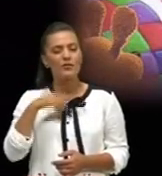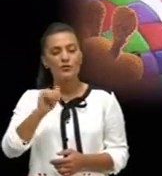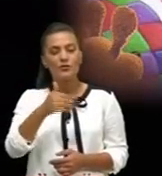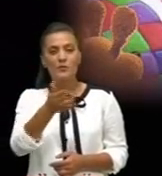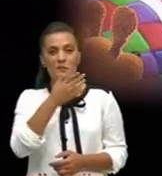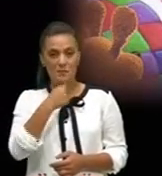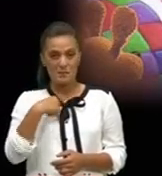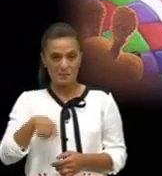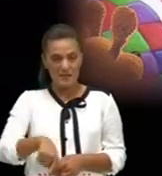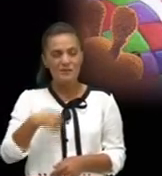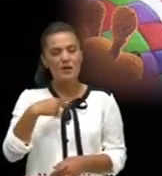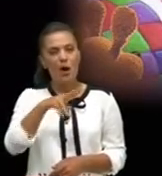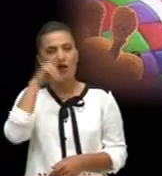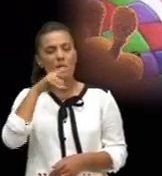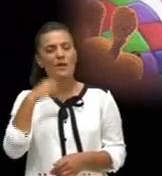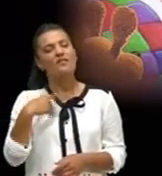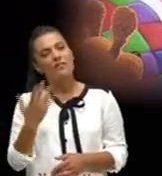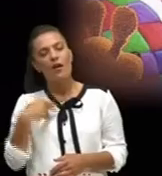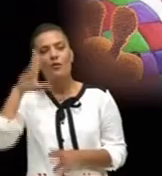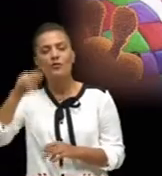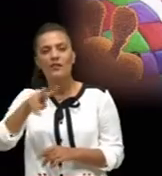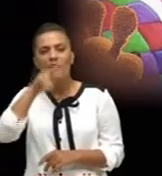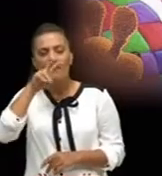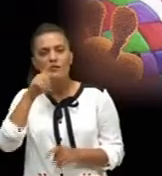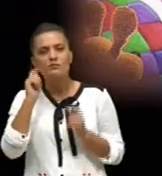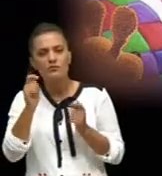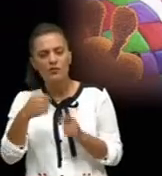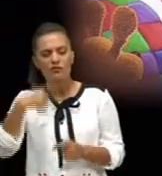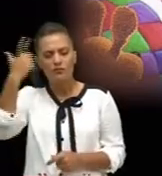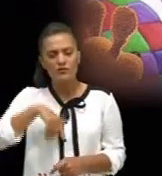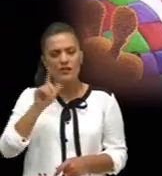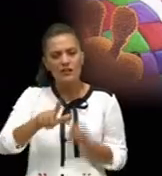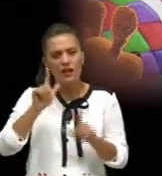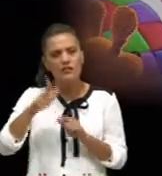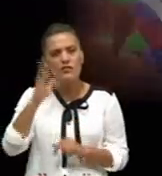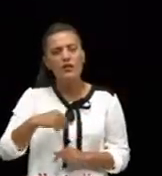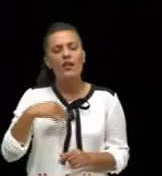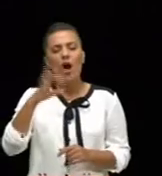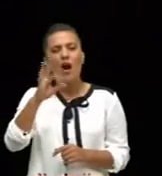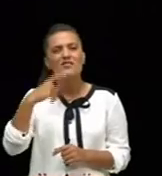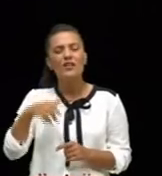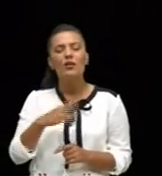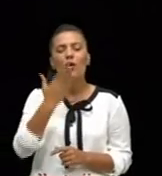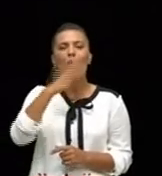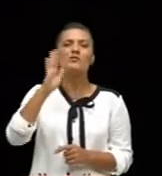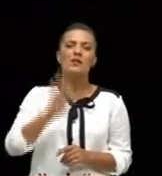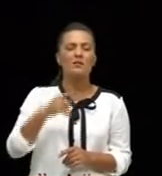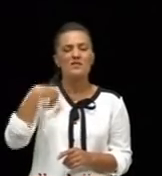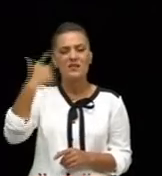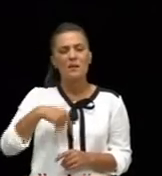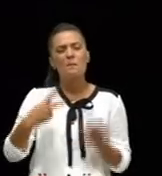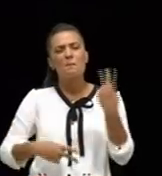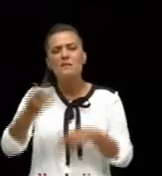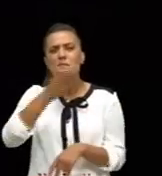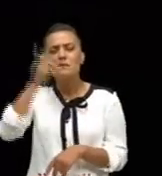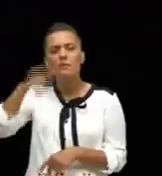bilgimi horlamakla ilgili ya da uykuda nefes alma güçlüğü, vücudun ihtiyacı olan oksijenden yoksun kalması durumu. Bazı bilimciler